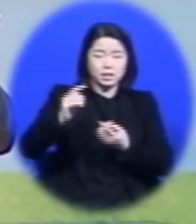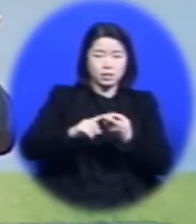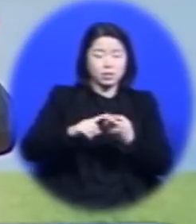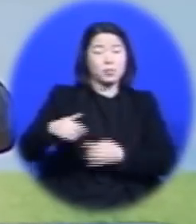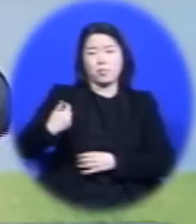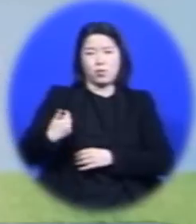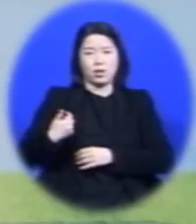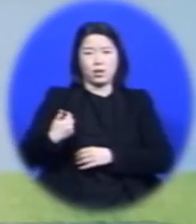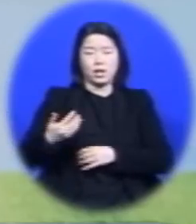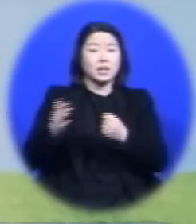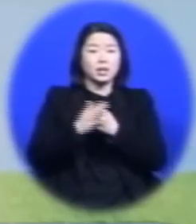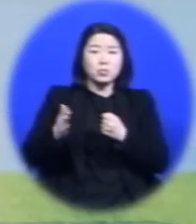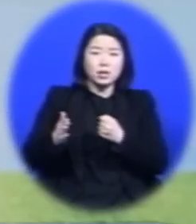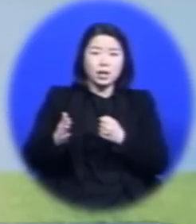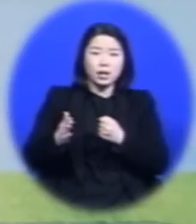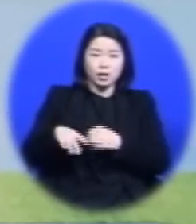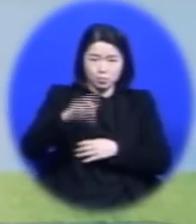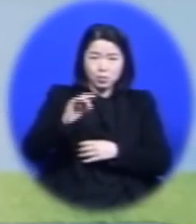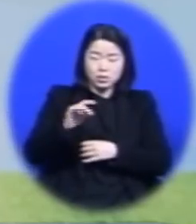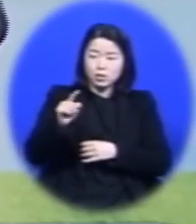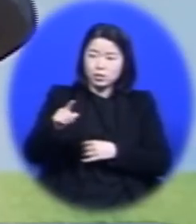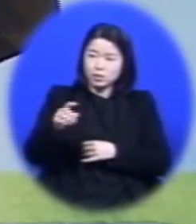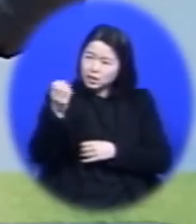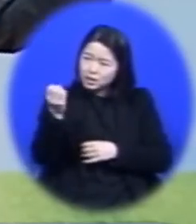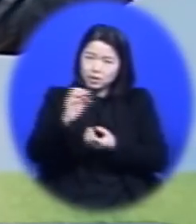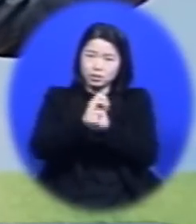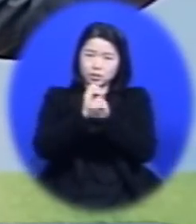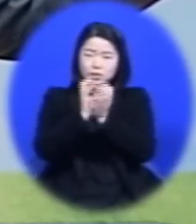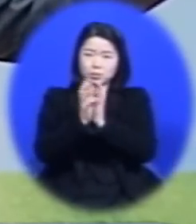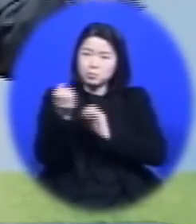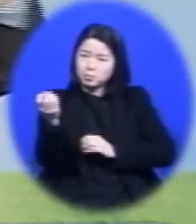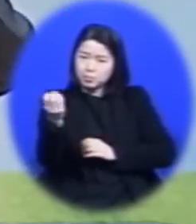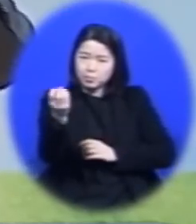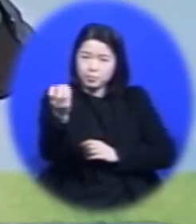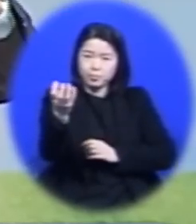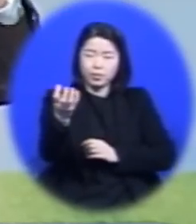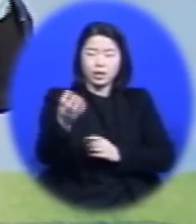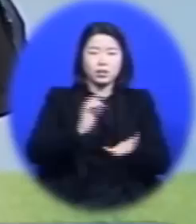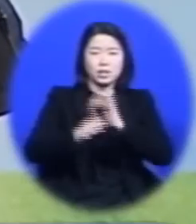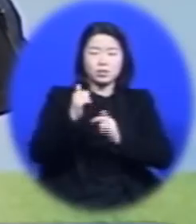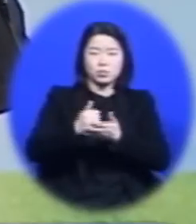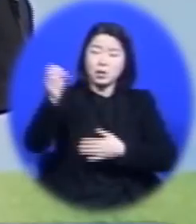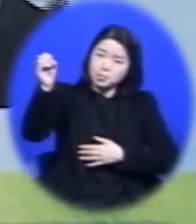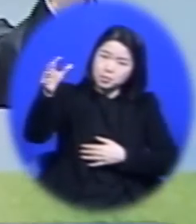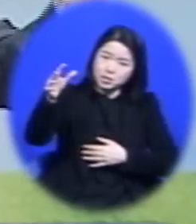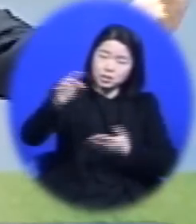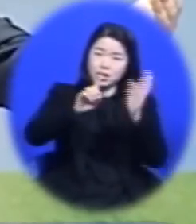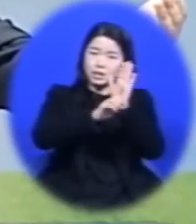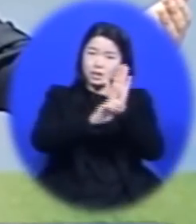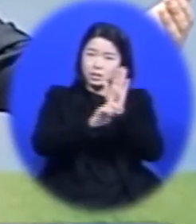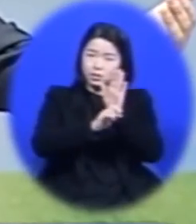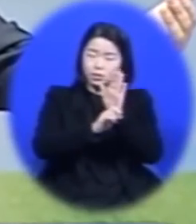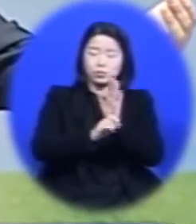몰라요 그래서 일단 전구 빛으로 위로라도 예수님이 빛심 상징적으로